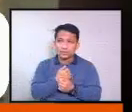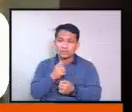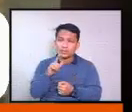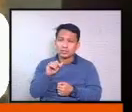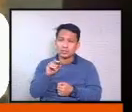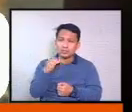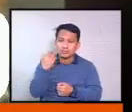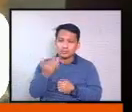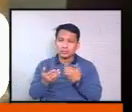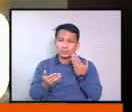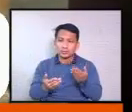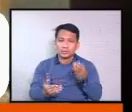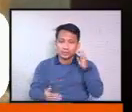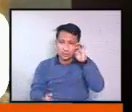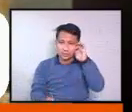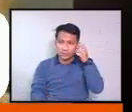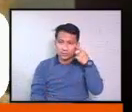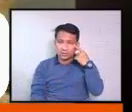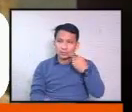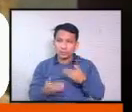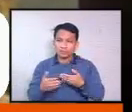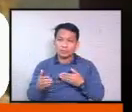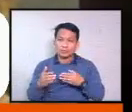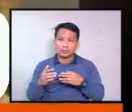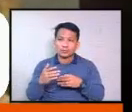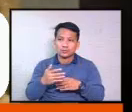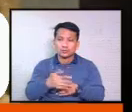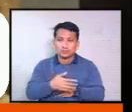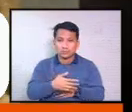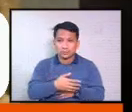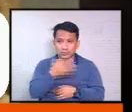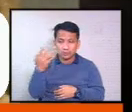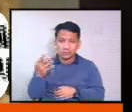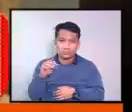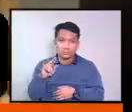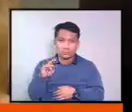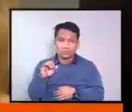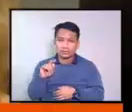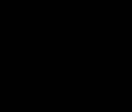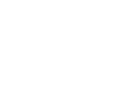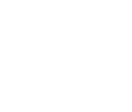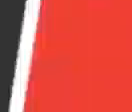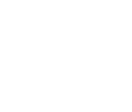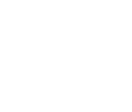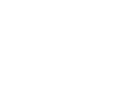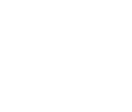ng namayapa na ring aktor na si Eddie Garcia sa pelikulang Rainbow's Sunset.